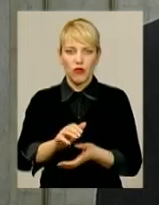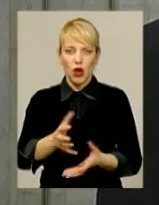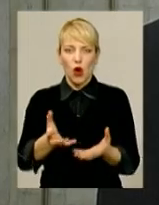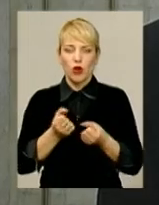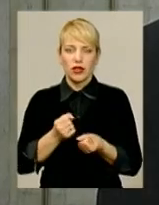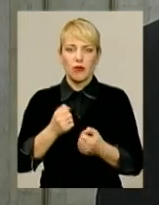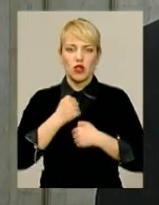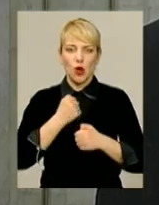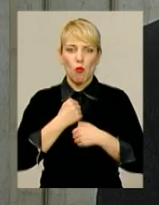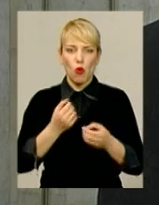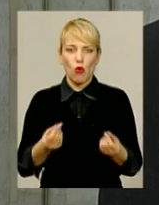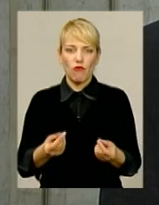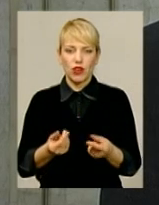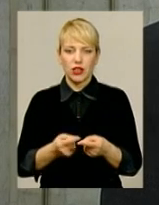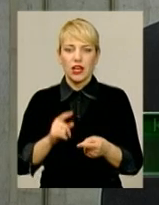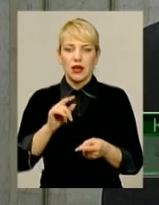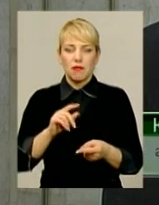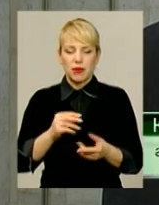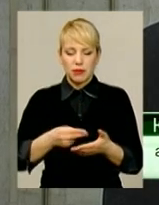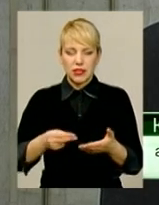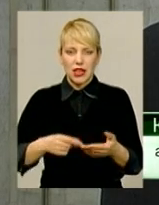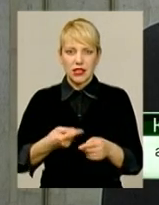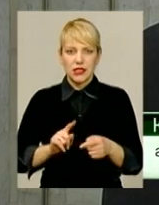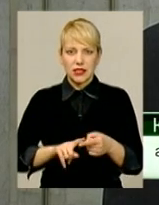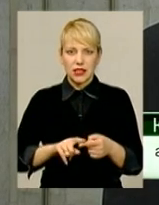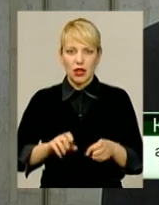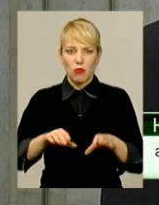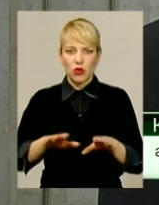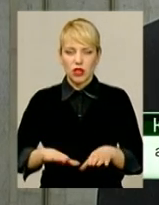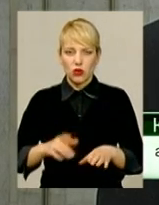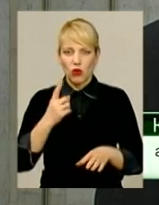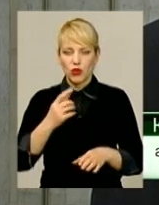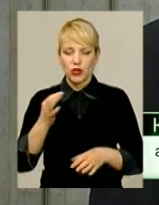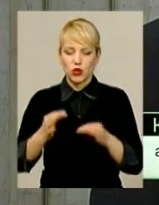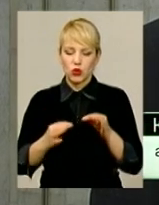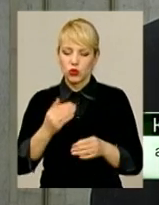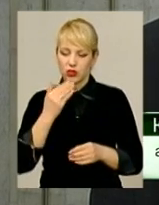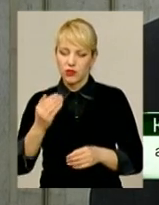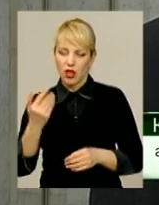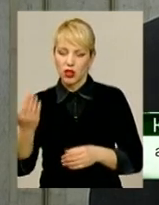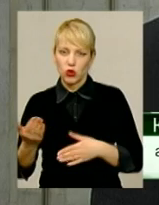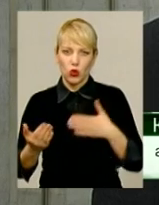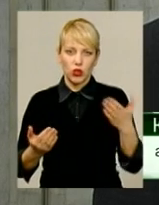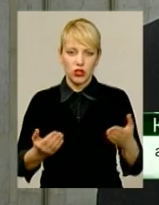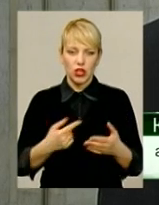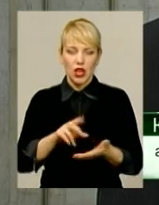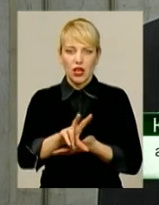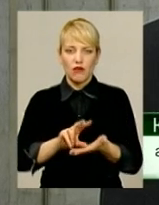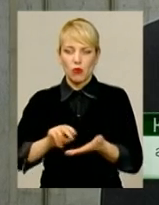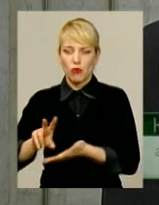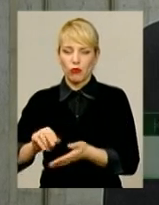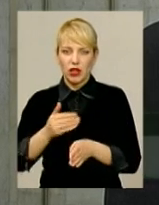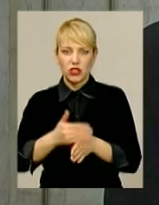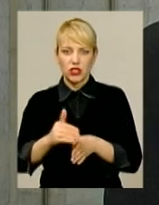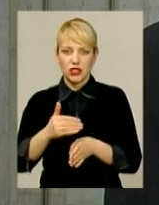При написанні цих постанов, я так розумію, що одні судді звертались до інших і копіювали просто фрагменти тексту. І,